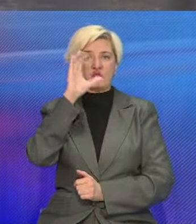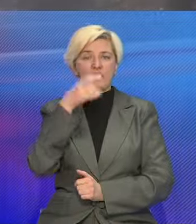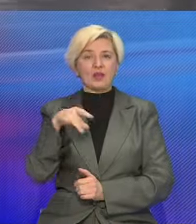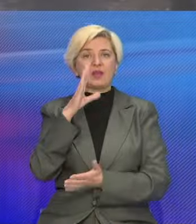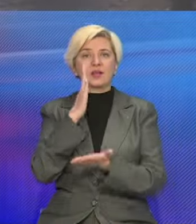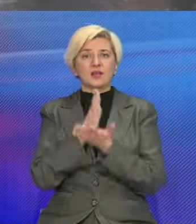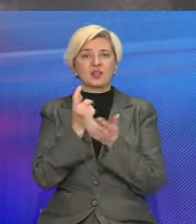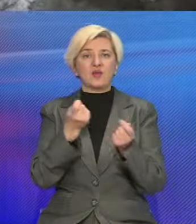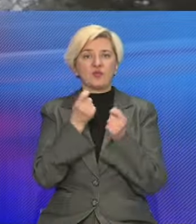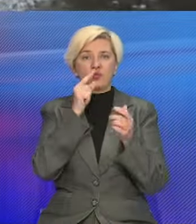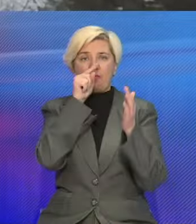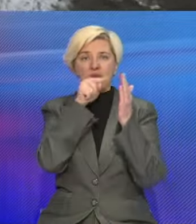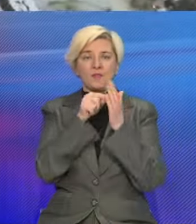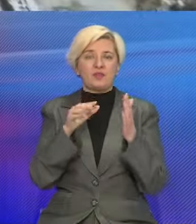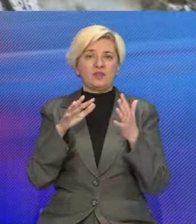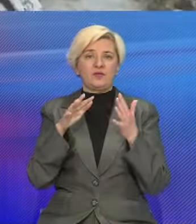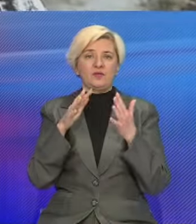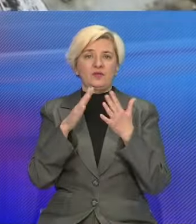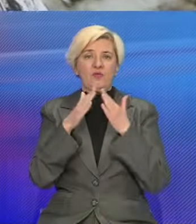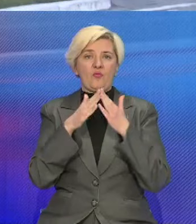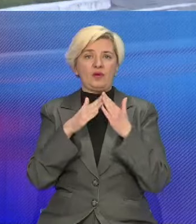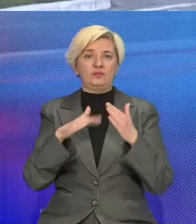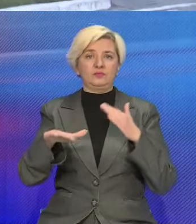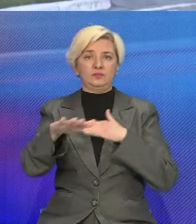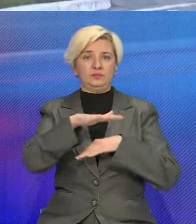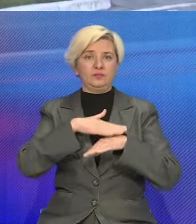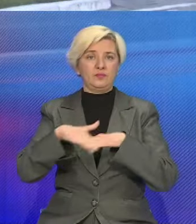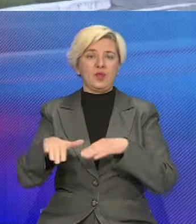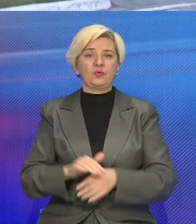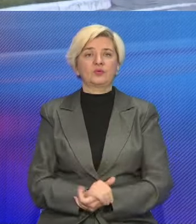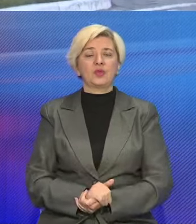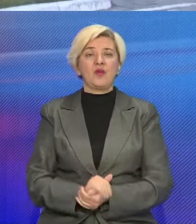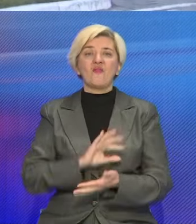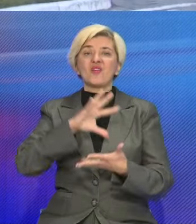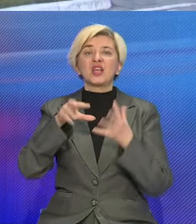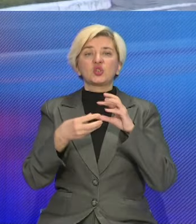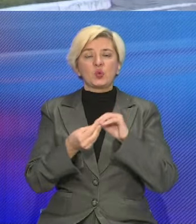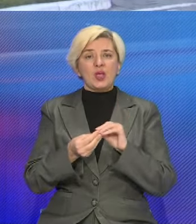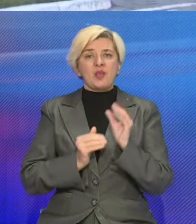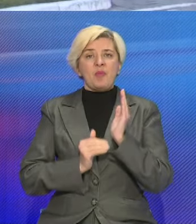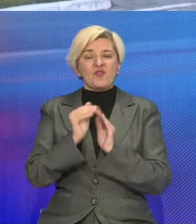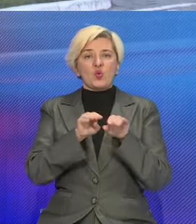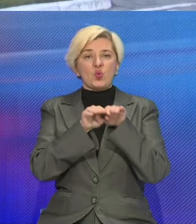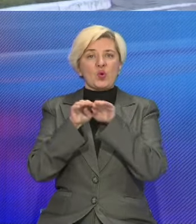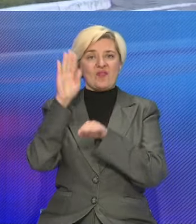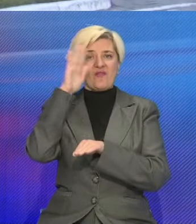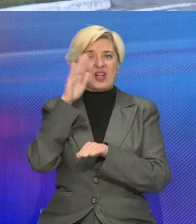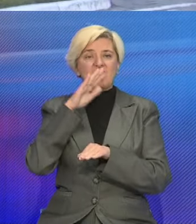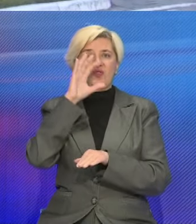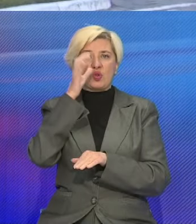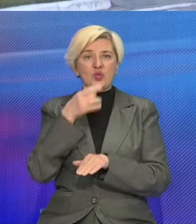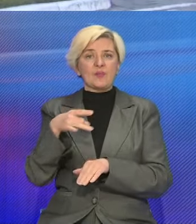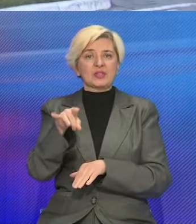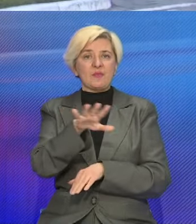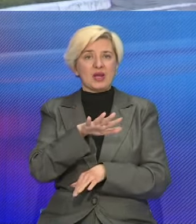незначне підтоплений подворков. В результате повышення уровня воды в бассейне реки Неман в Слонимському районі оказались